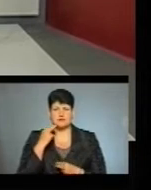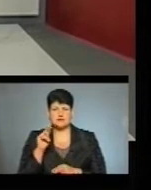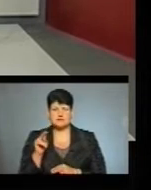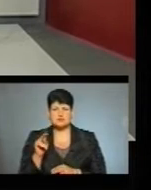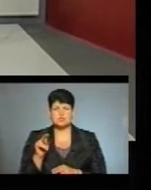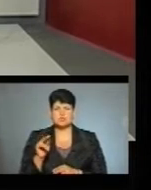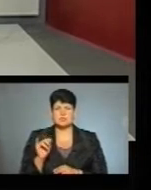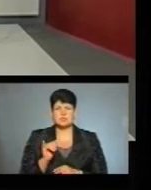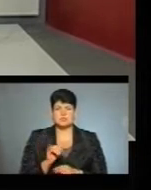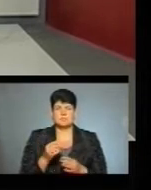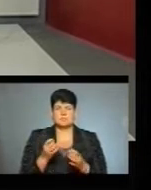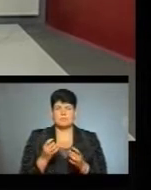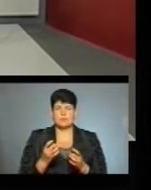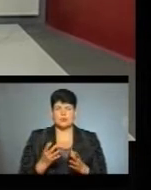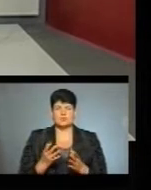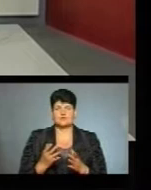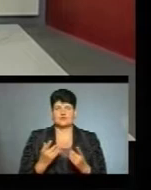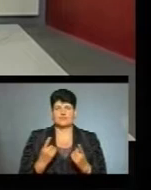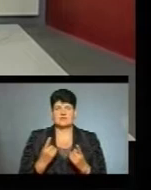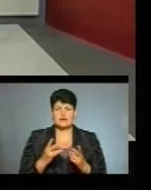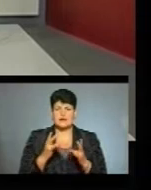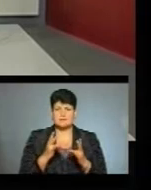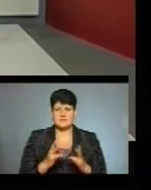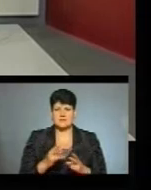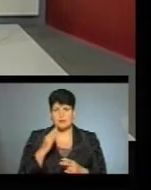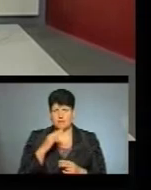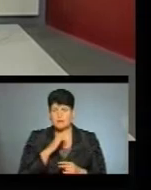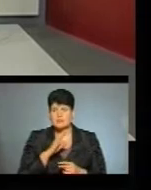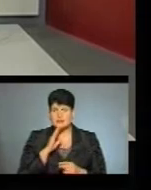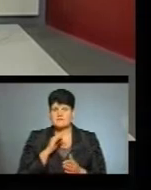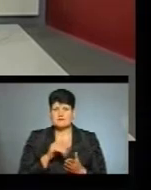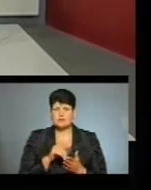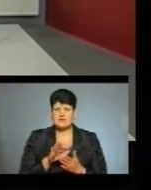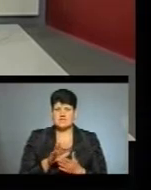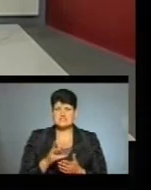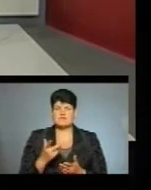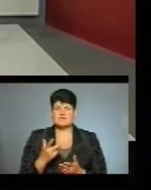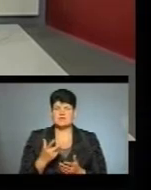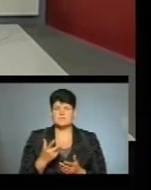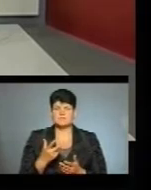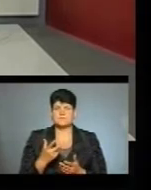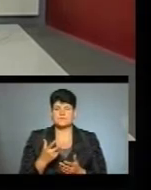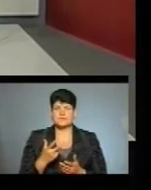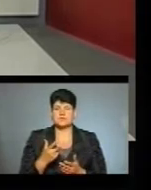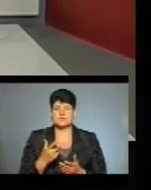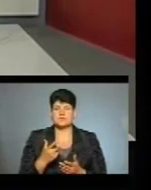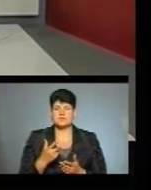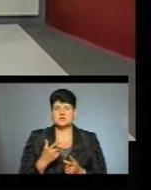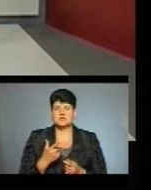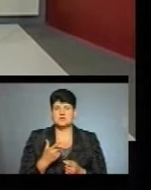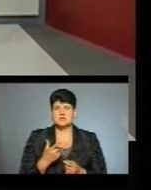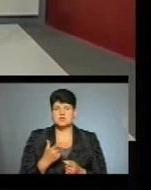І просто велика біда батьків, які відмовляються від щеплень і не захищають своїх дітей від такого